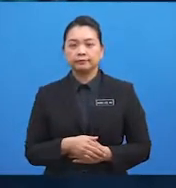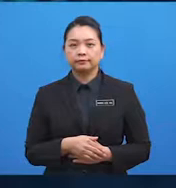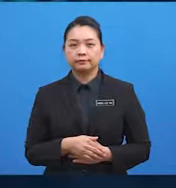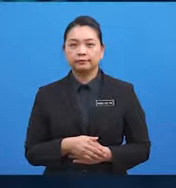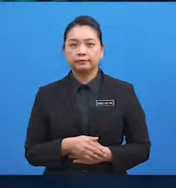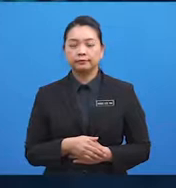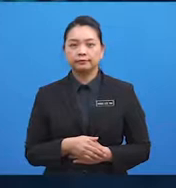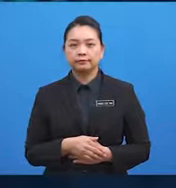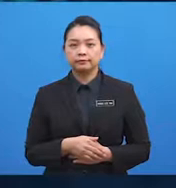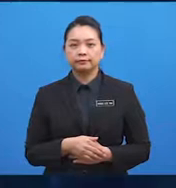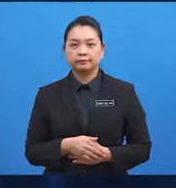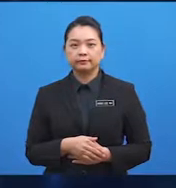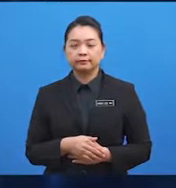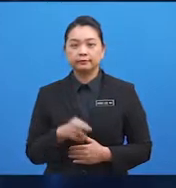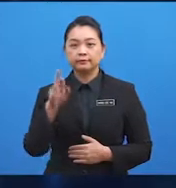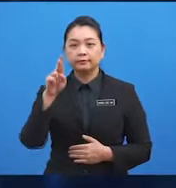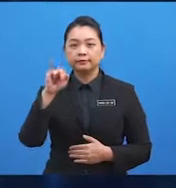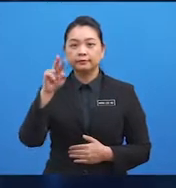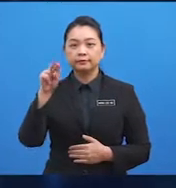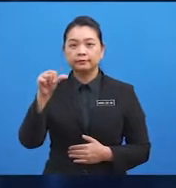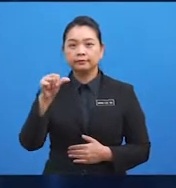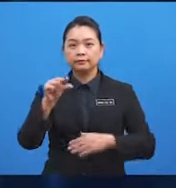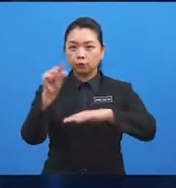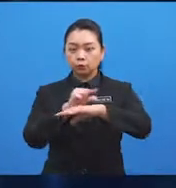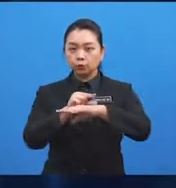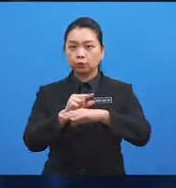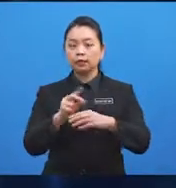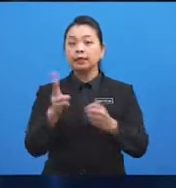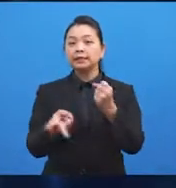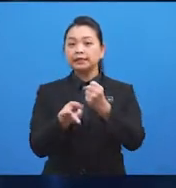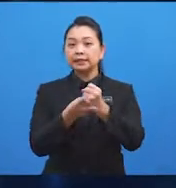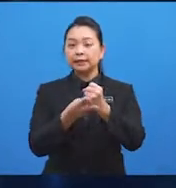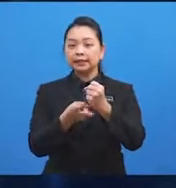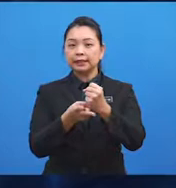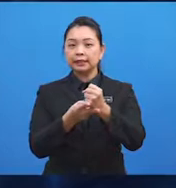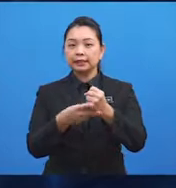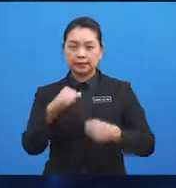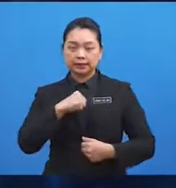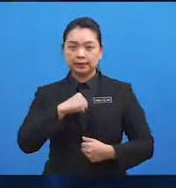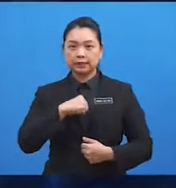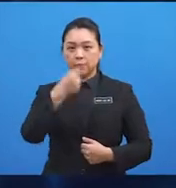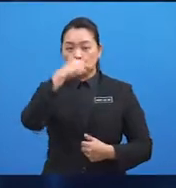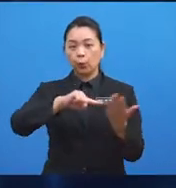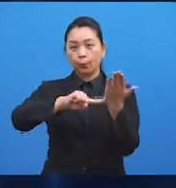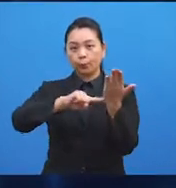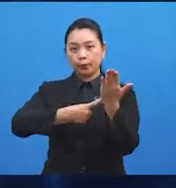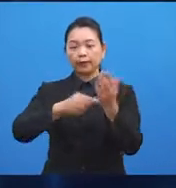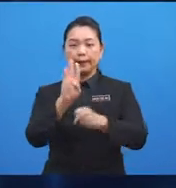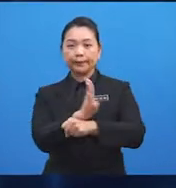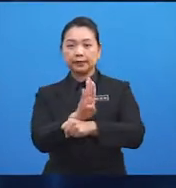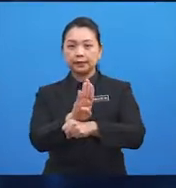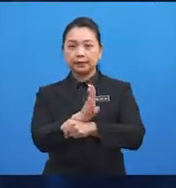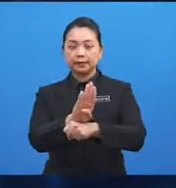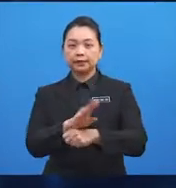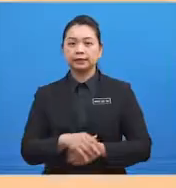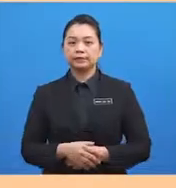Ya, betul. Rina menggunakan simpanan peribadi untuk memulakan perniagaannya.